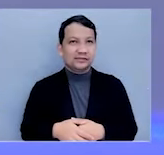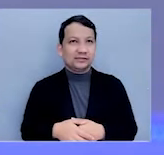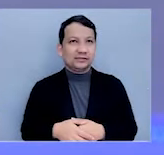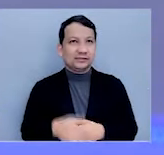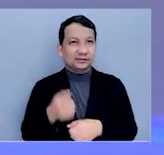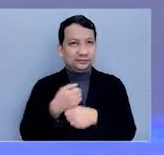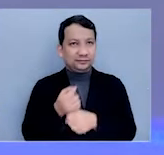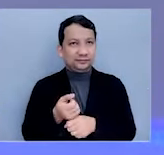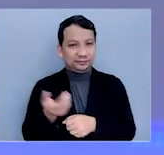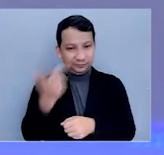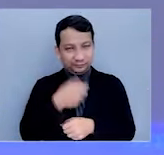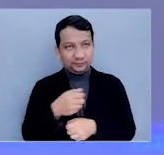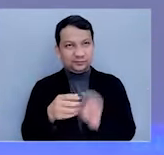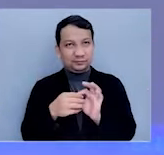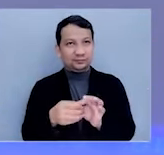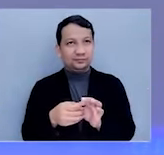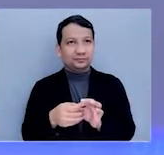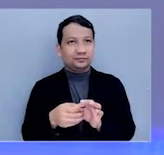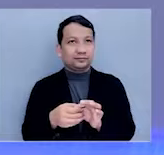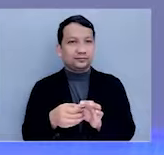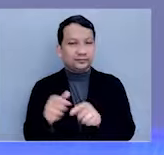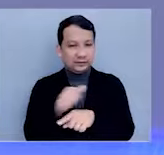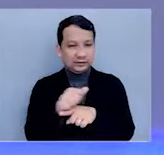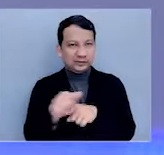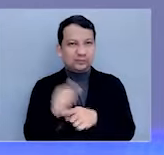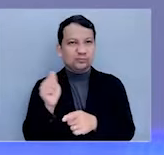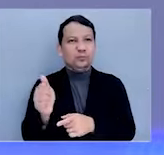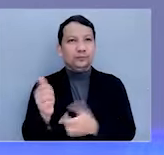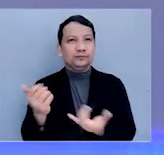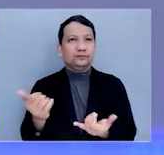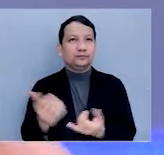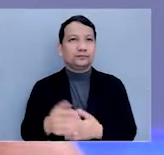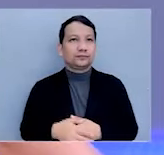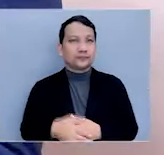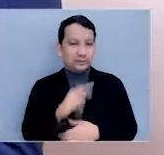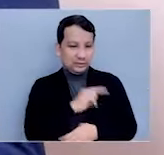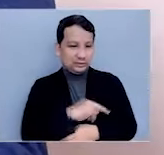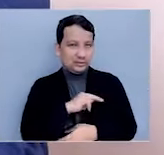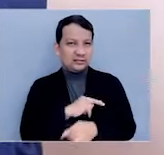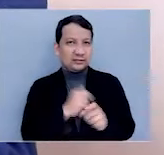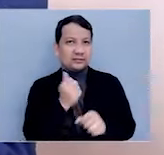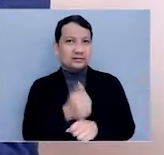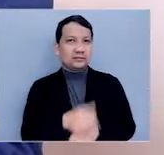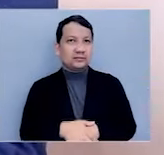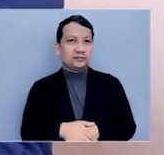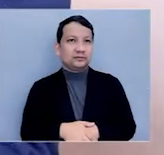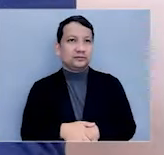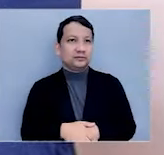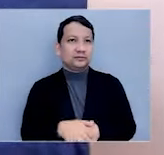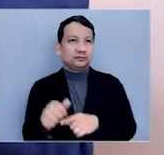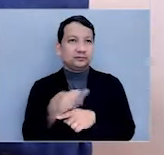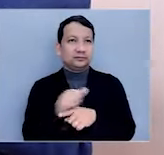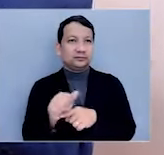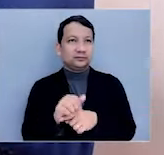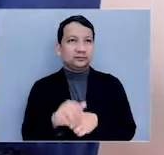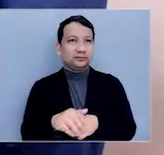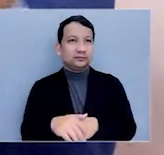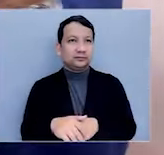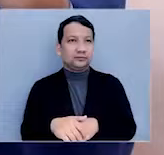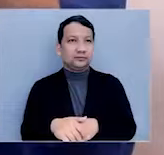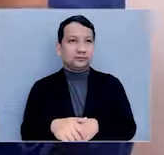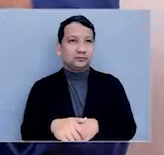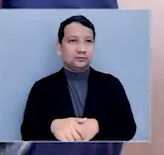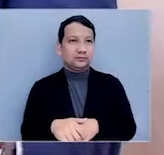gagawang ganyan yung kanyang disposition? Sa training ba yan? O sa talagang natural sa kanya? Kasama na po dun yung